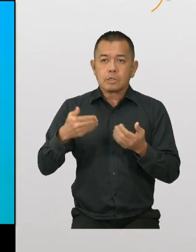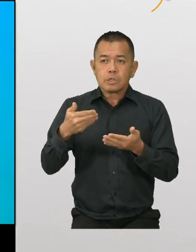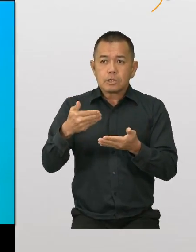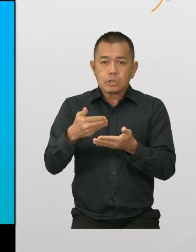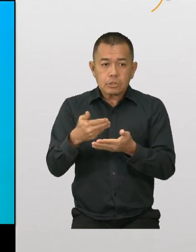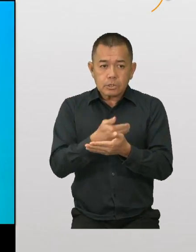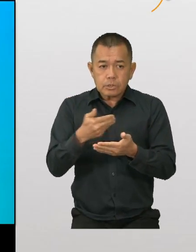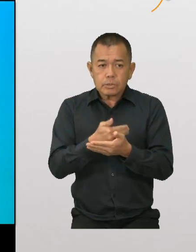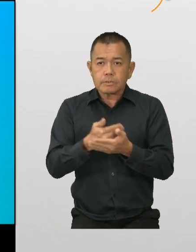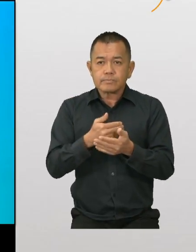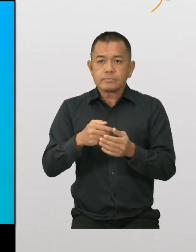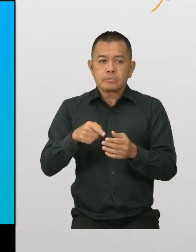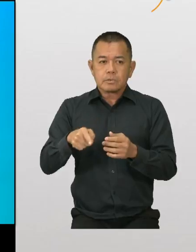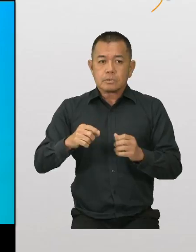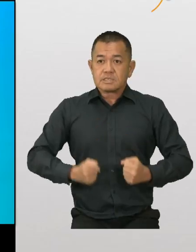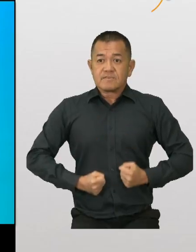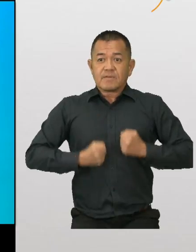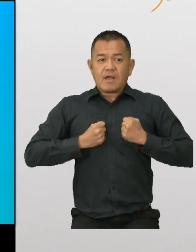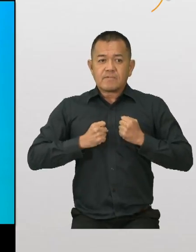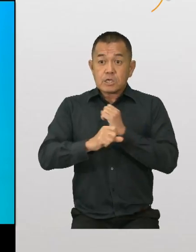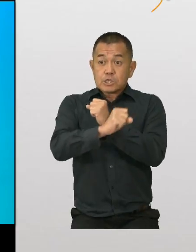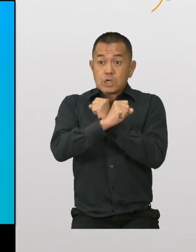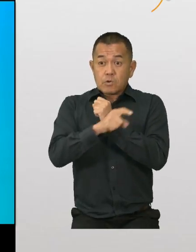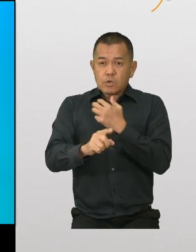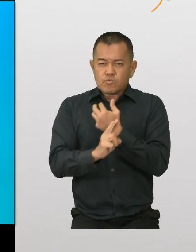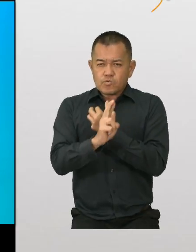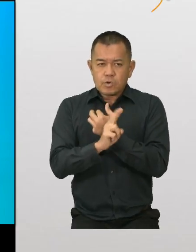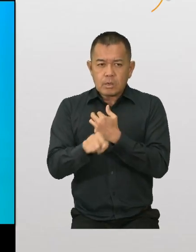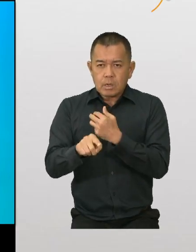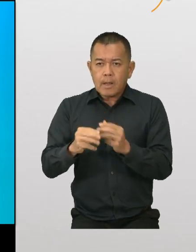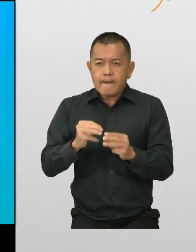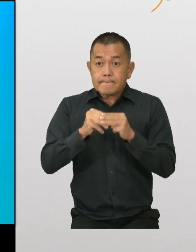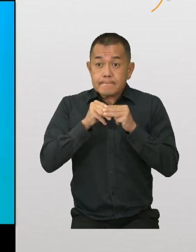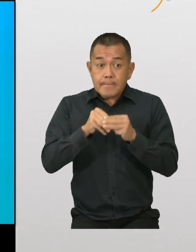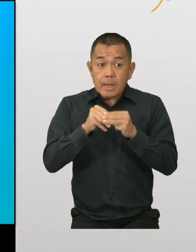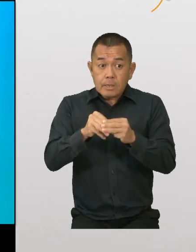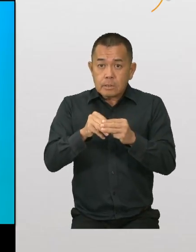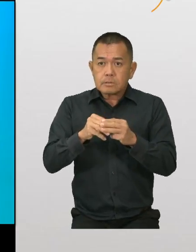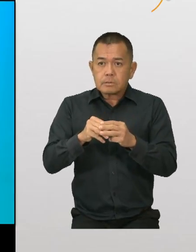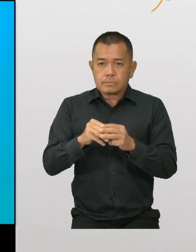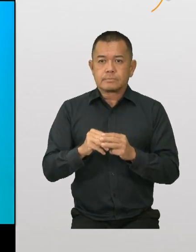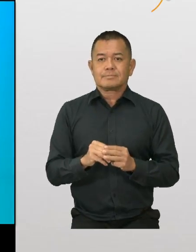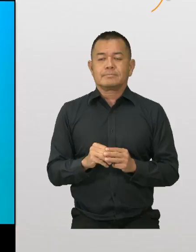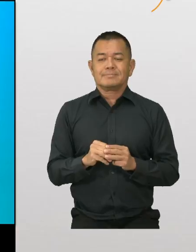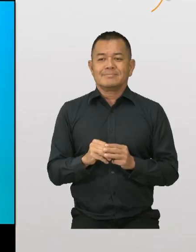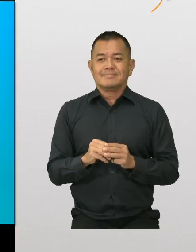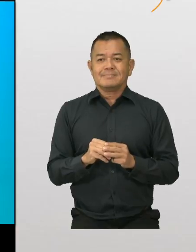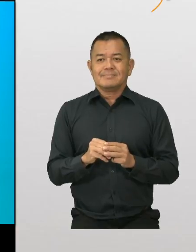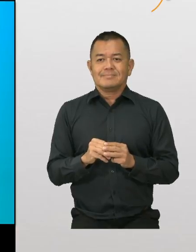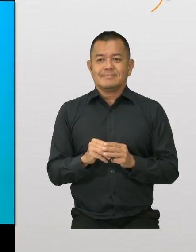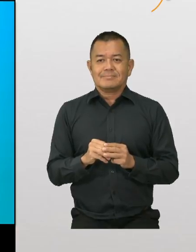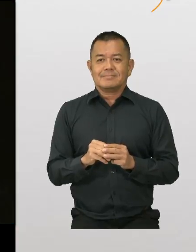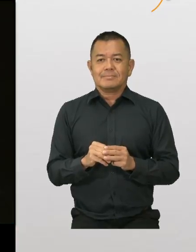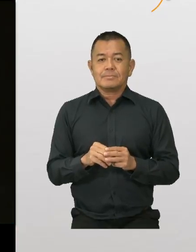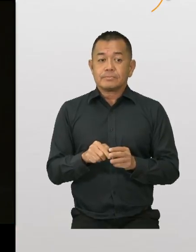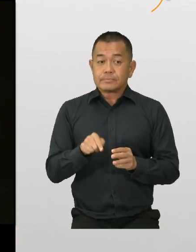家的 then. 生计和安 Our 全。 livelihood and security were thus at risk. 当时的财政部长是吴庆 The 瑞 then 博士，